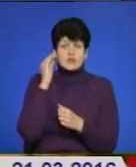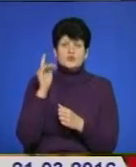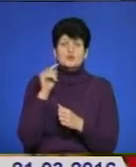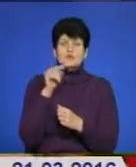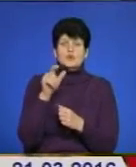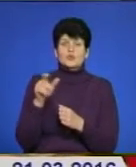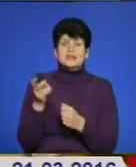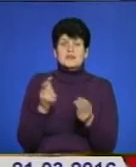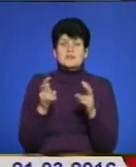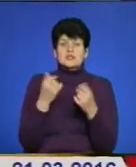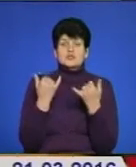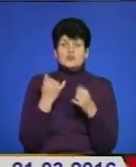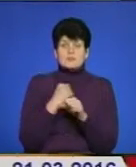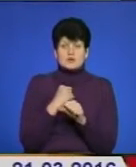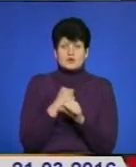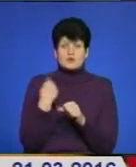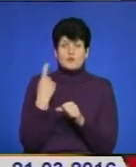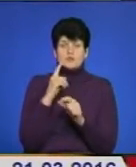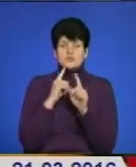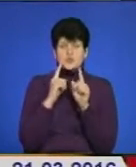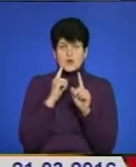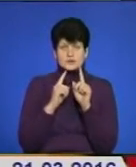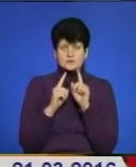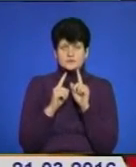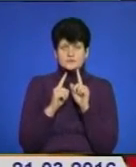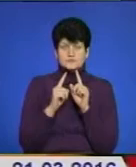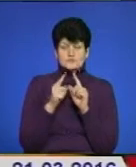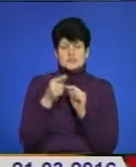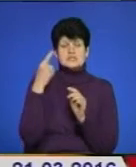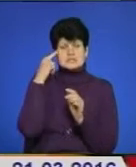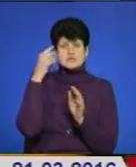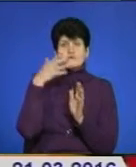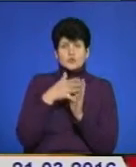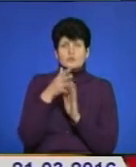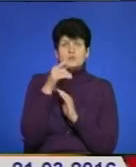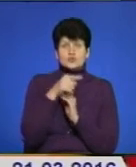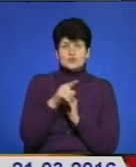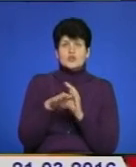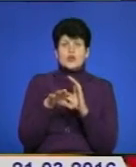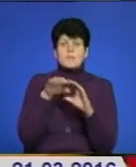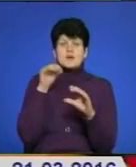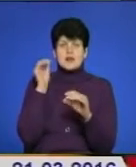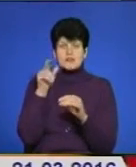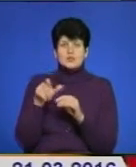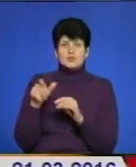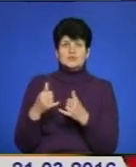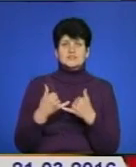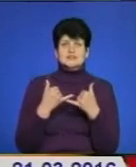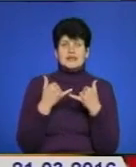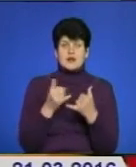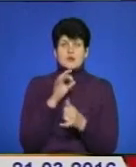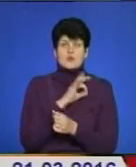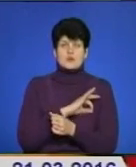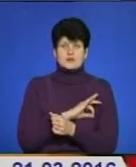люди, які прийшли сьогодні працювати в обласну раду, так вони свідомі того, що їх обрали люди для якоїсь